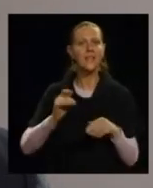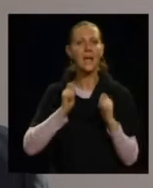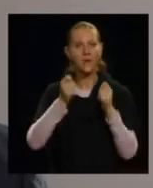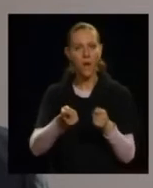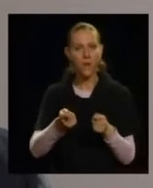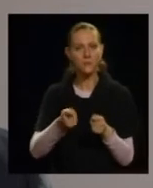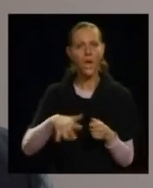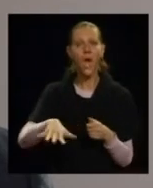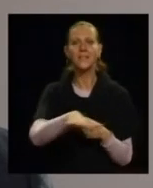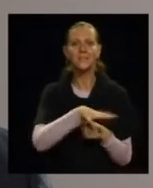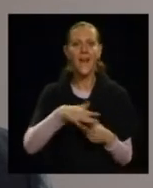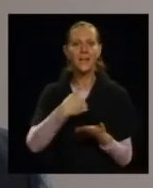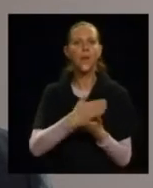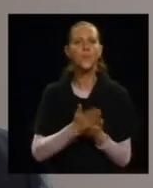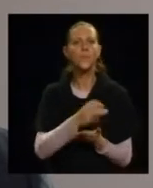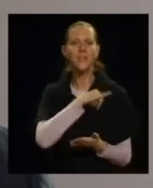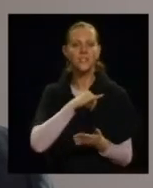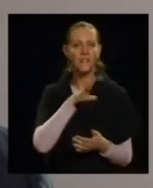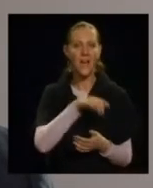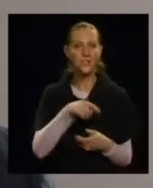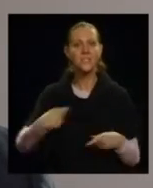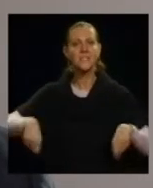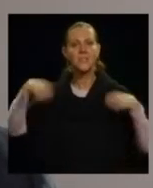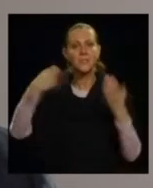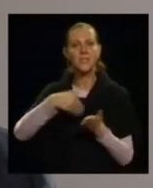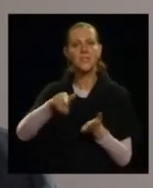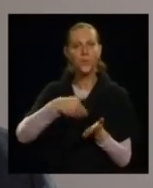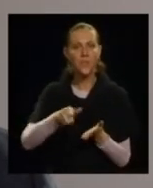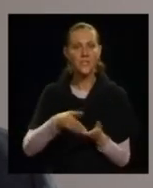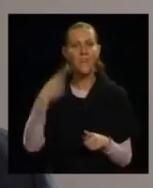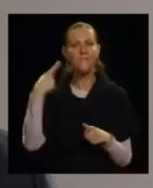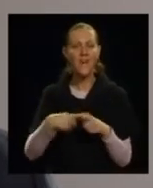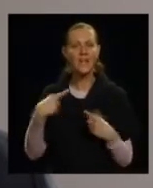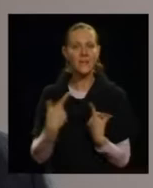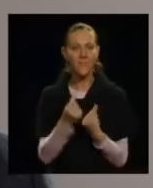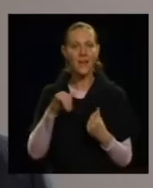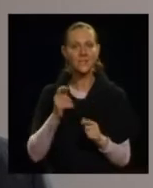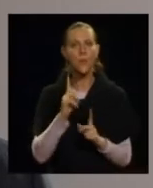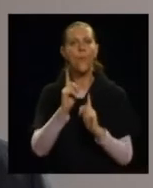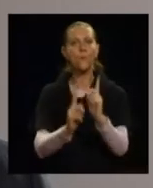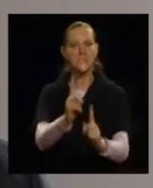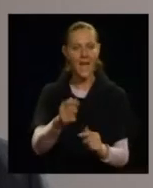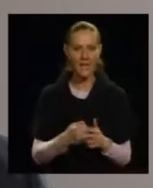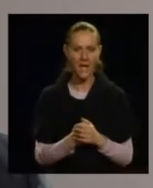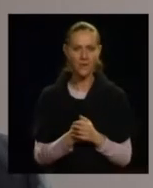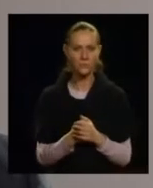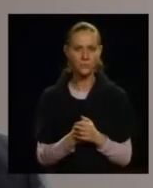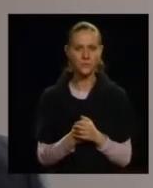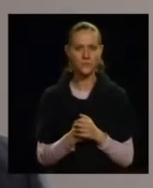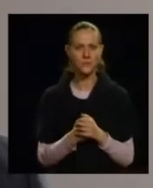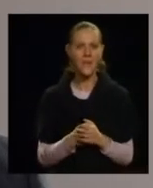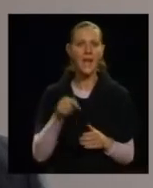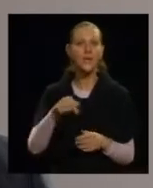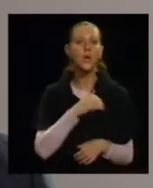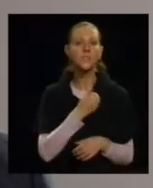a telket Újpest városa, és az építési költségek felével is hozzájárult. És